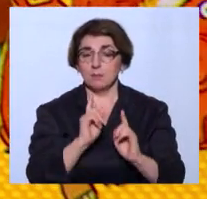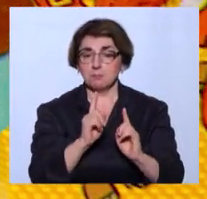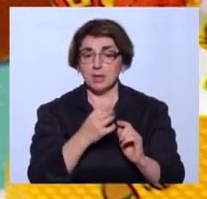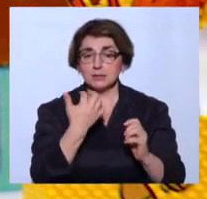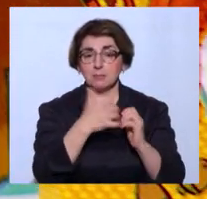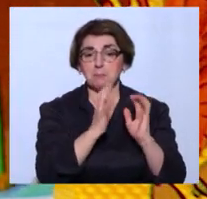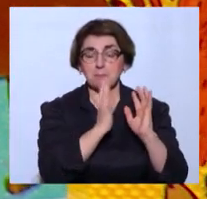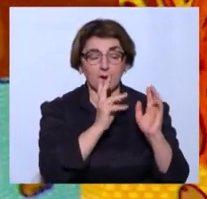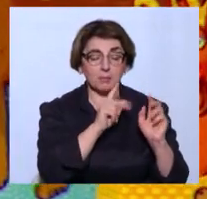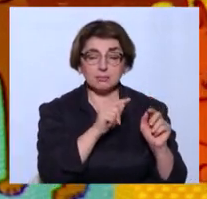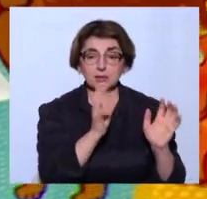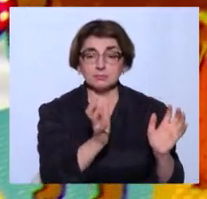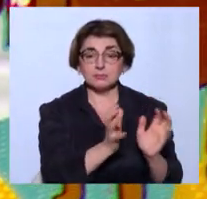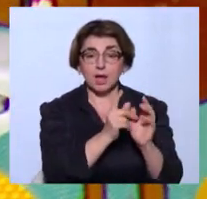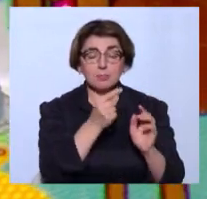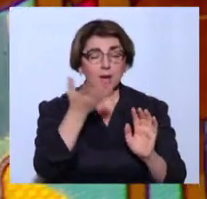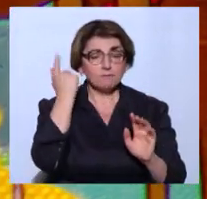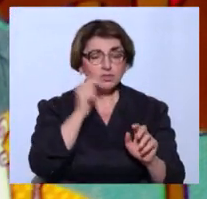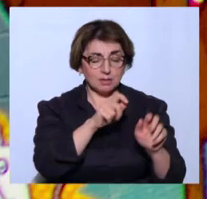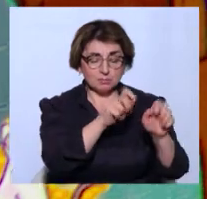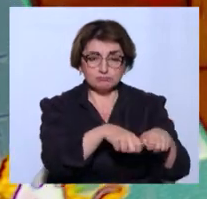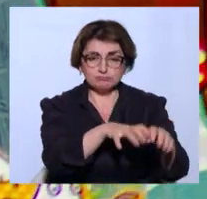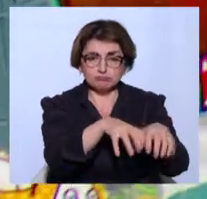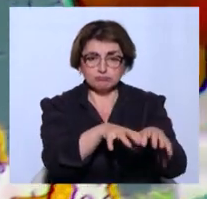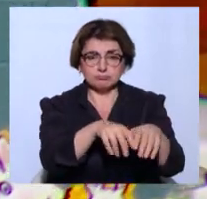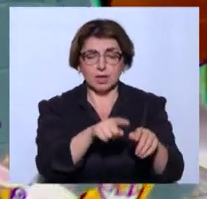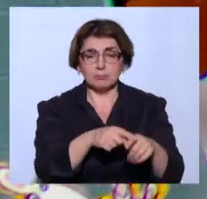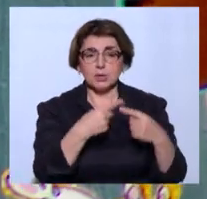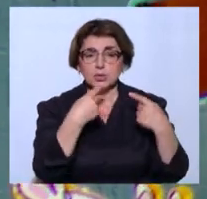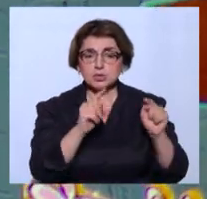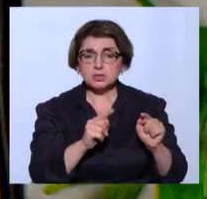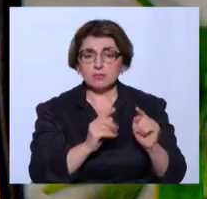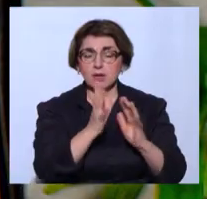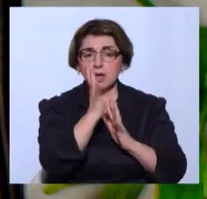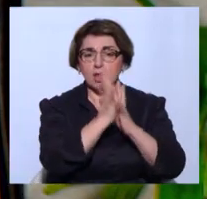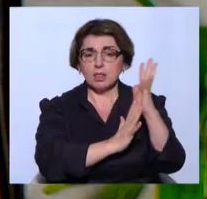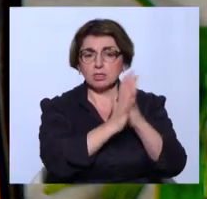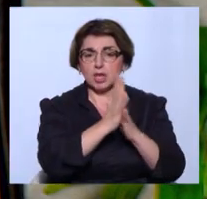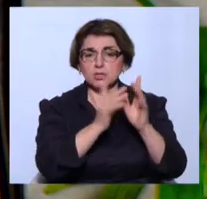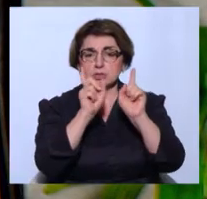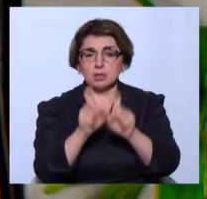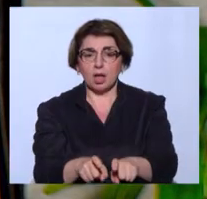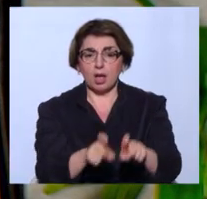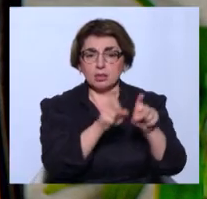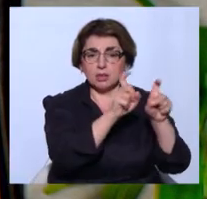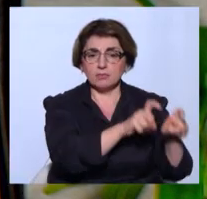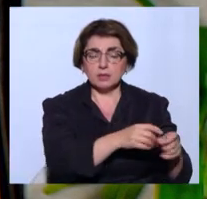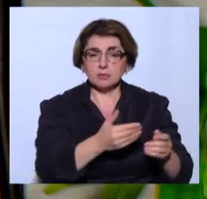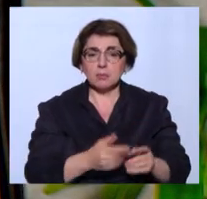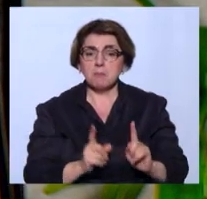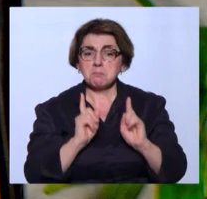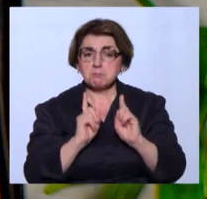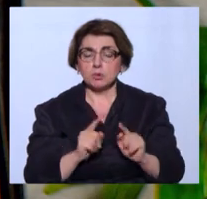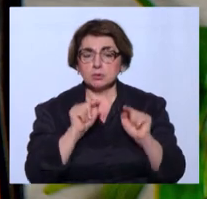მათი მებაღე, რომელიც აქამდე ამუშავებდა ამ ბაღს, სხვა ტყეში გადავიდა საცხოვრებლად. მიუხედავად